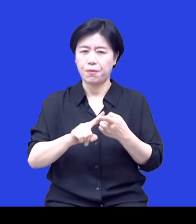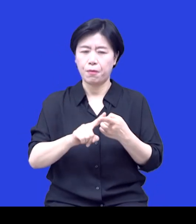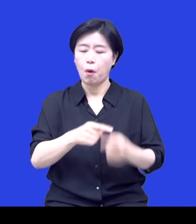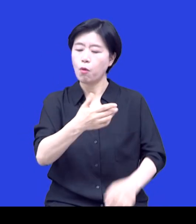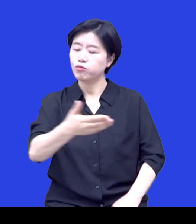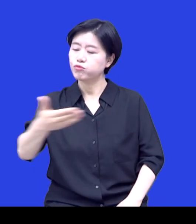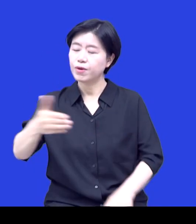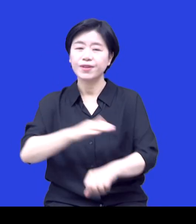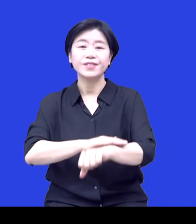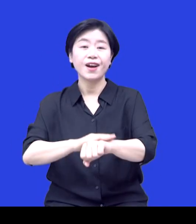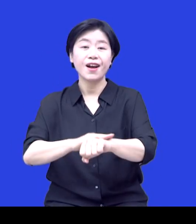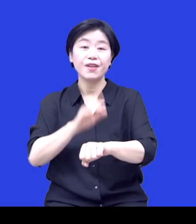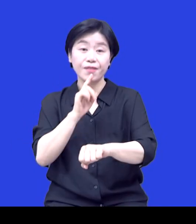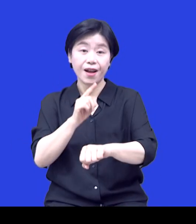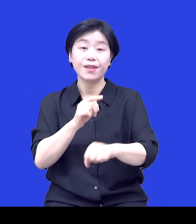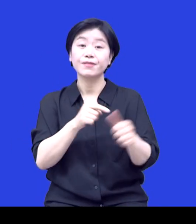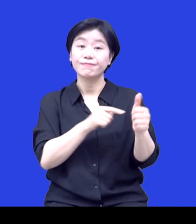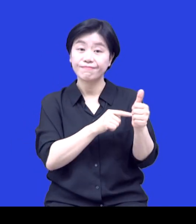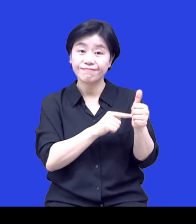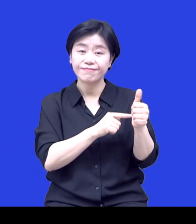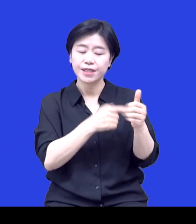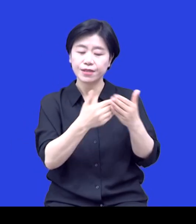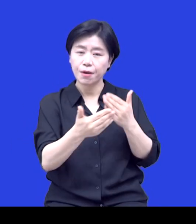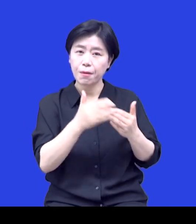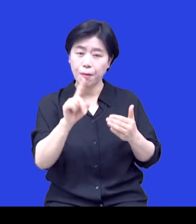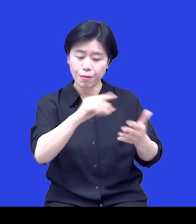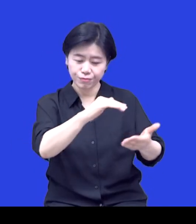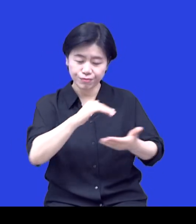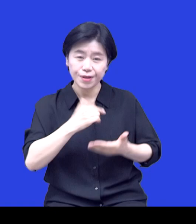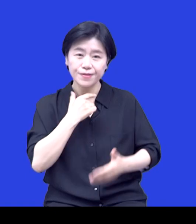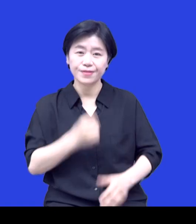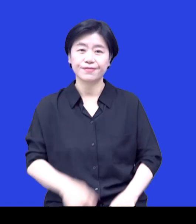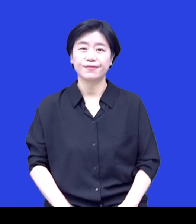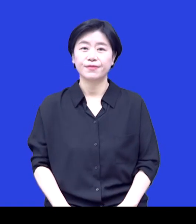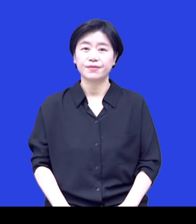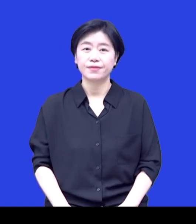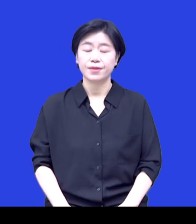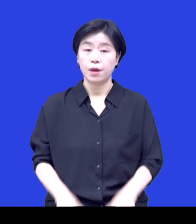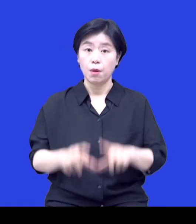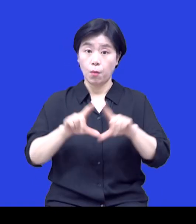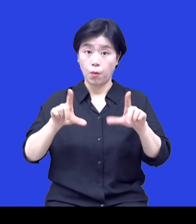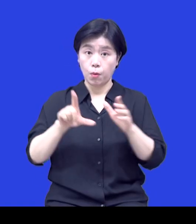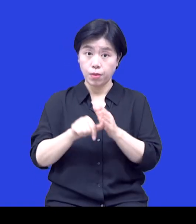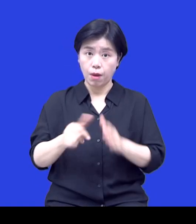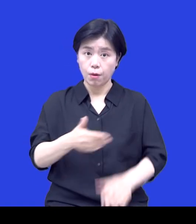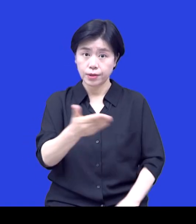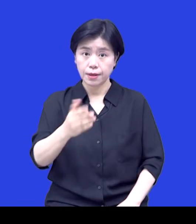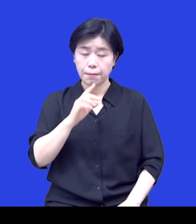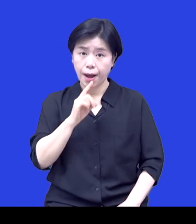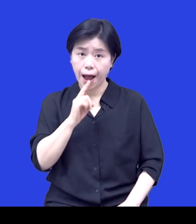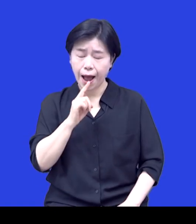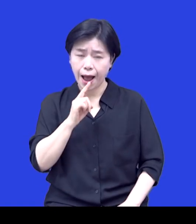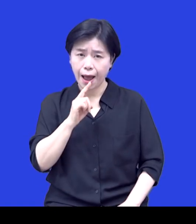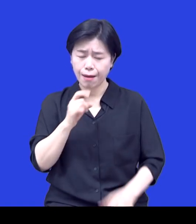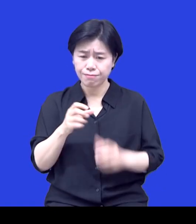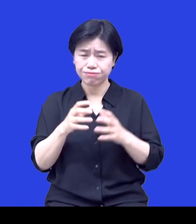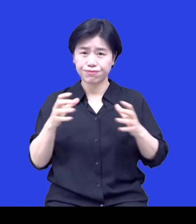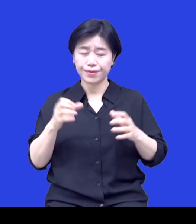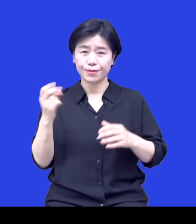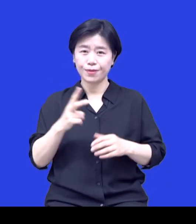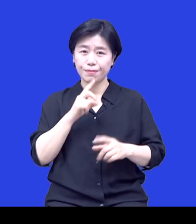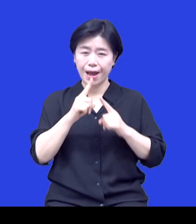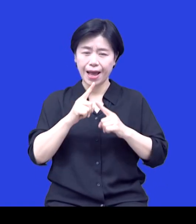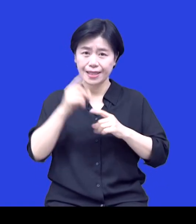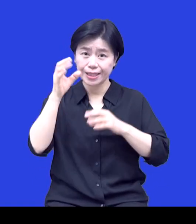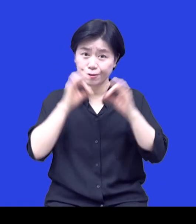이렇게 고백하셨는데요. 과연 어떤 사연일지 정말 궁금합니다. 네, 평상시에 그 입방정 많이 떠시고 그 말실수 잘하시는 분들 오늘